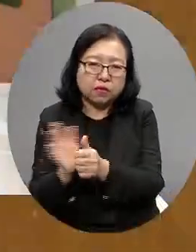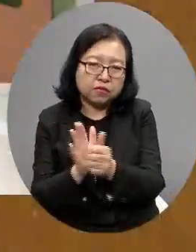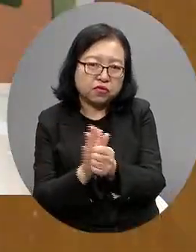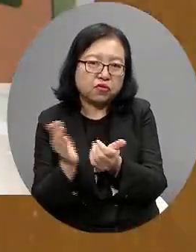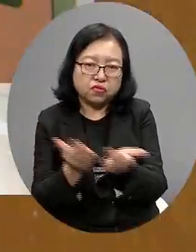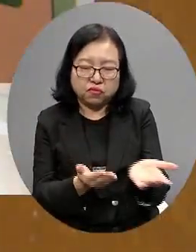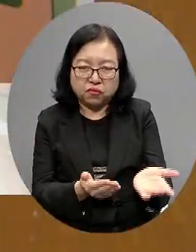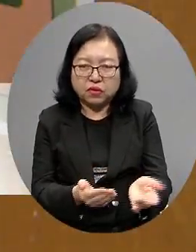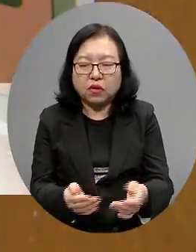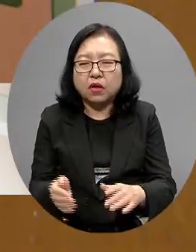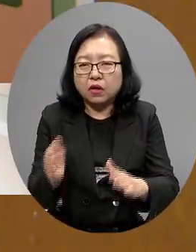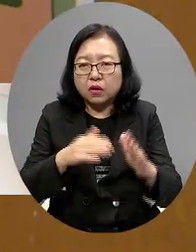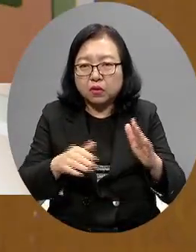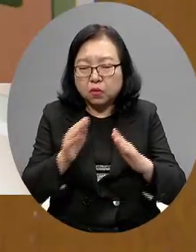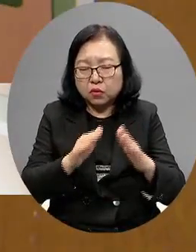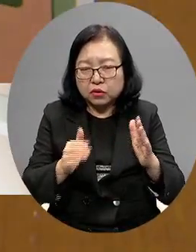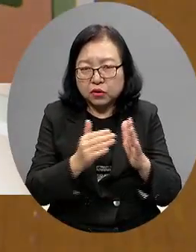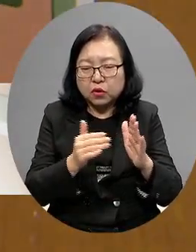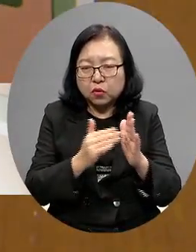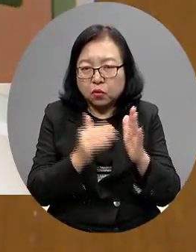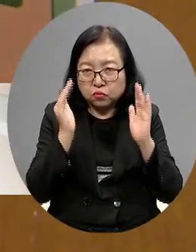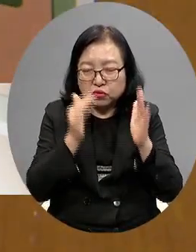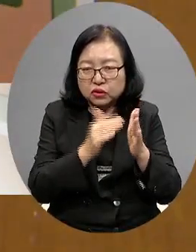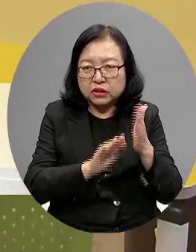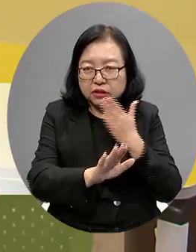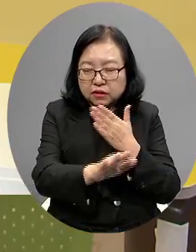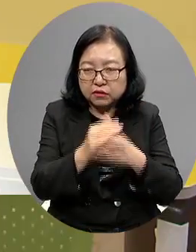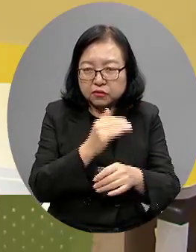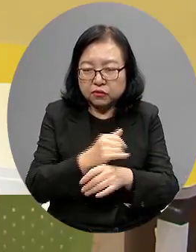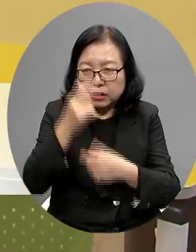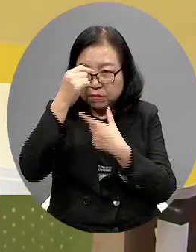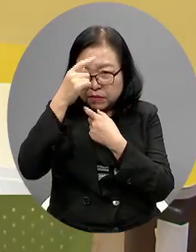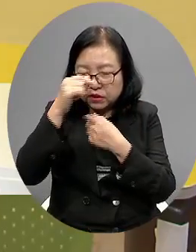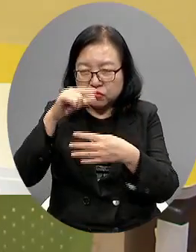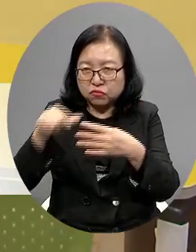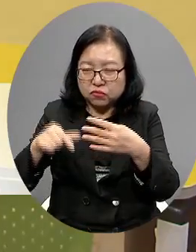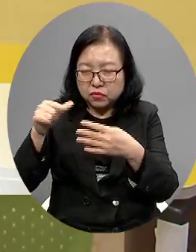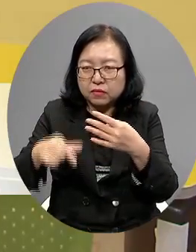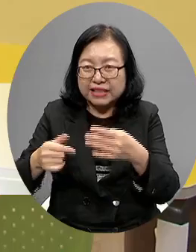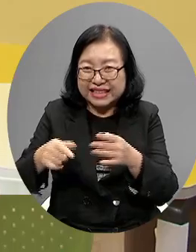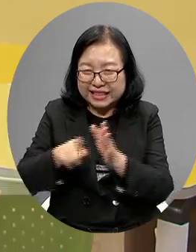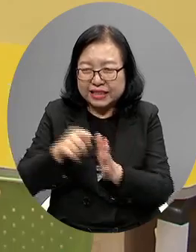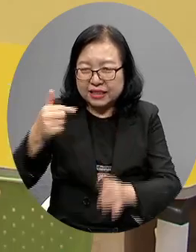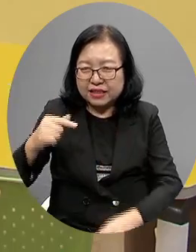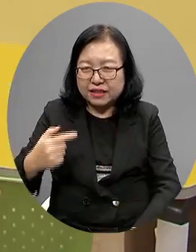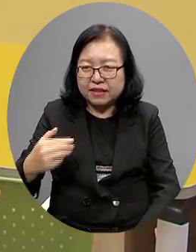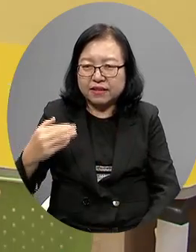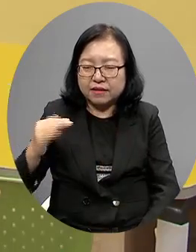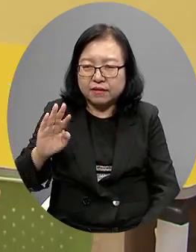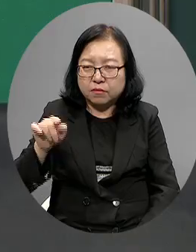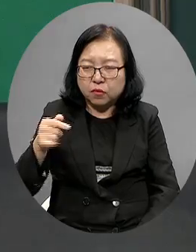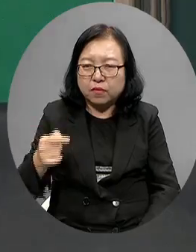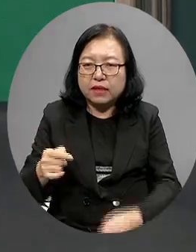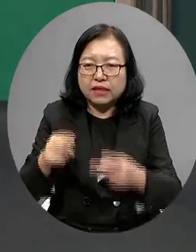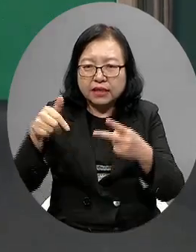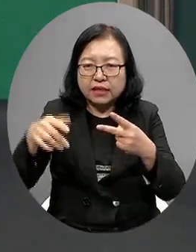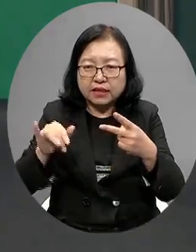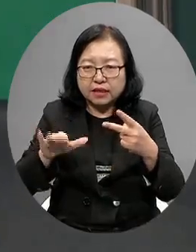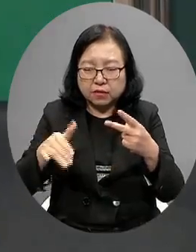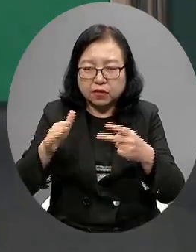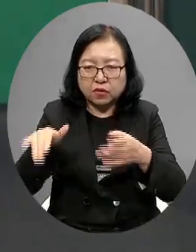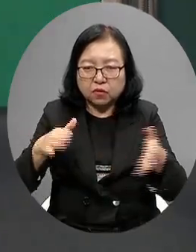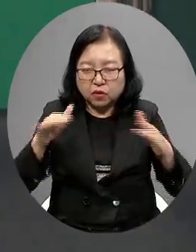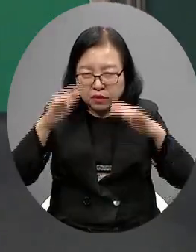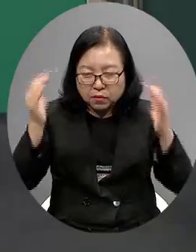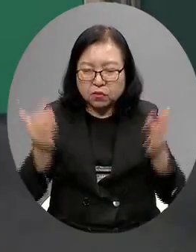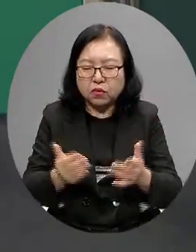수업 외 학생들을 돌보며 맞춤형 프로그램을 제공하는 늘봄 학교는 이학기 부터 돈의 모든 국공 사립